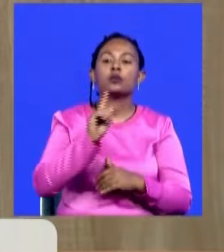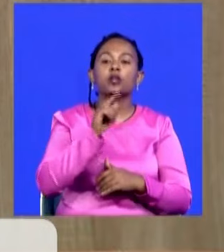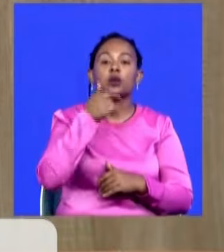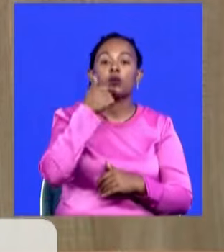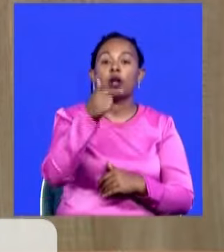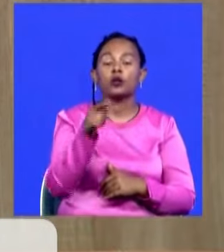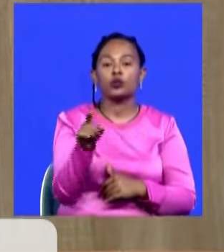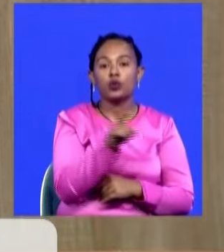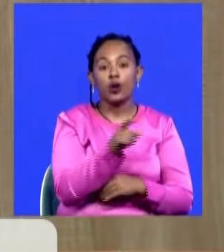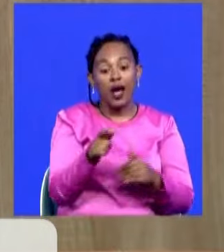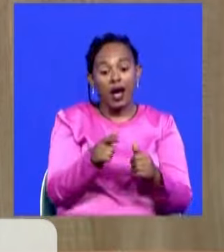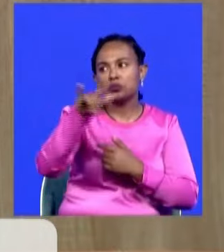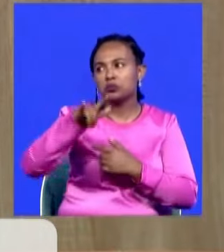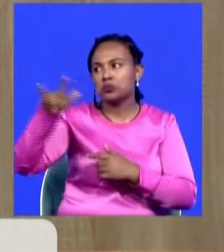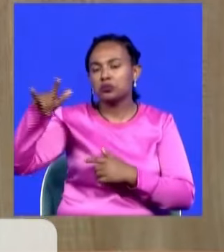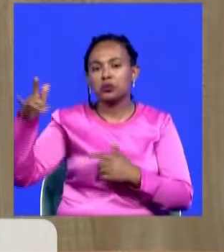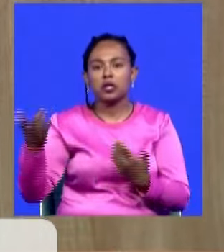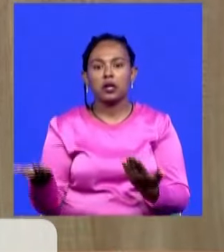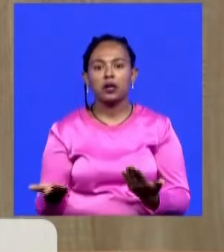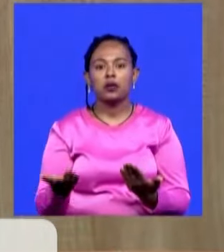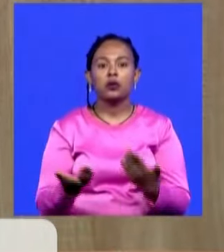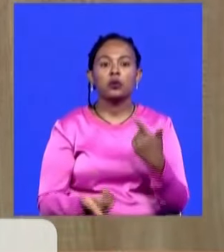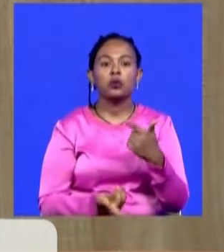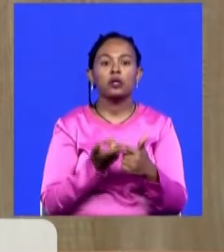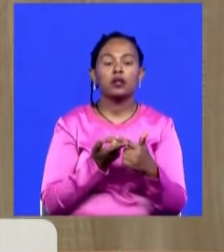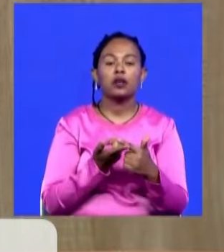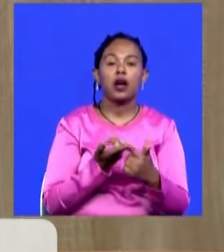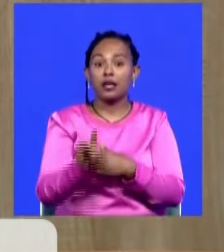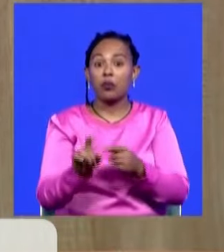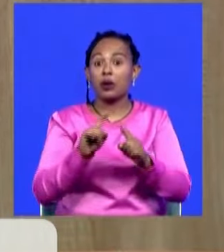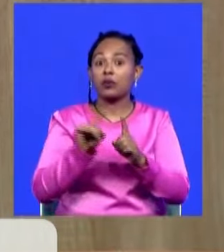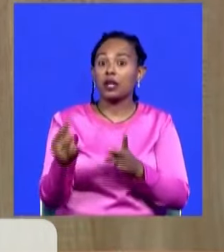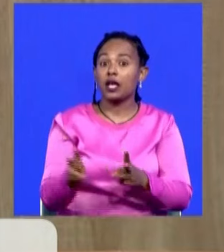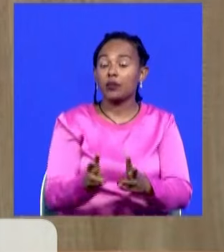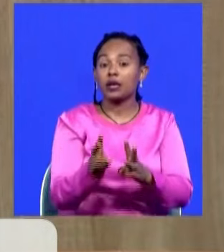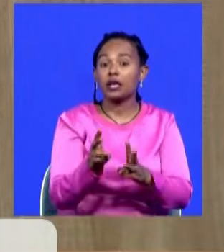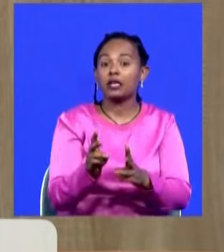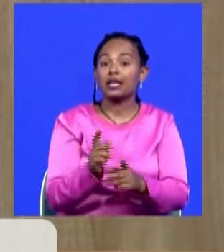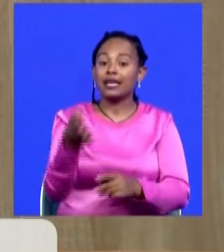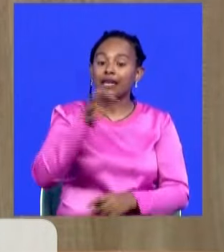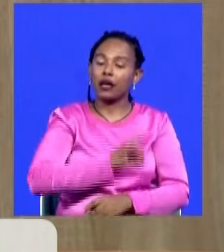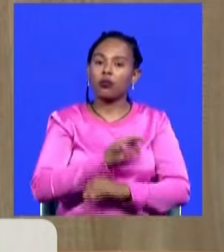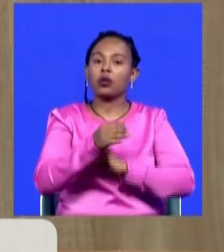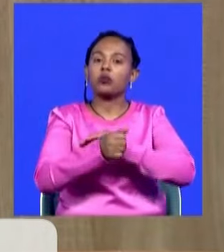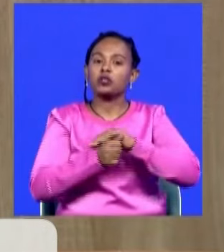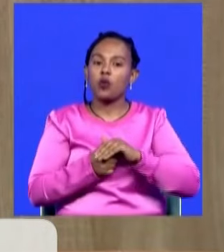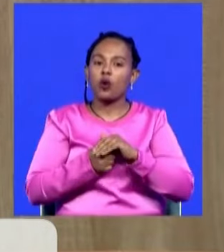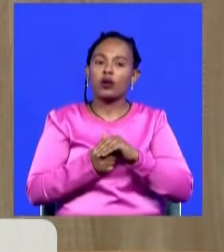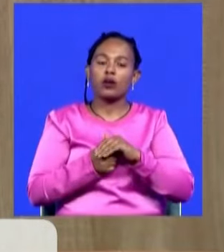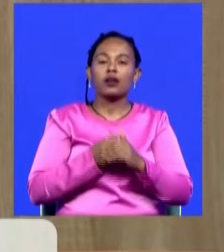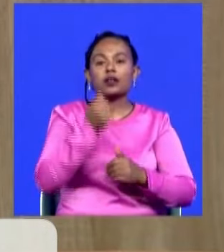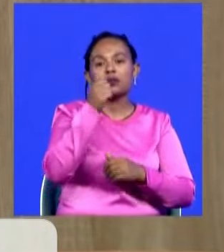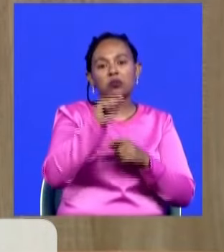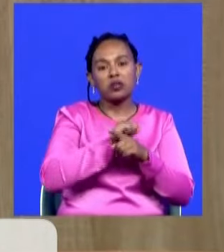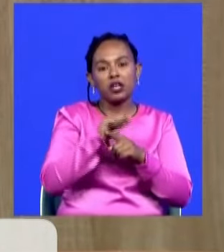እንደሆነ አንደኛው ኮንትሮባንድ ነው። ሁለተኛው ገቢ ስወራ ገቢ የመሰወር ልምምዳችን